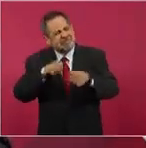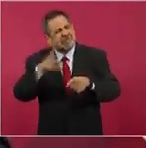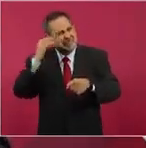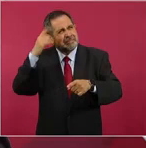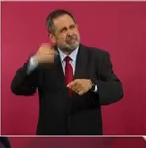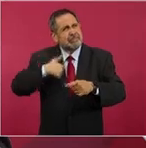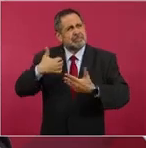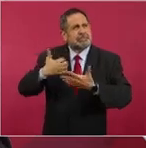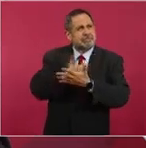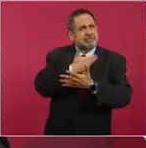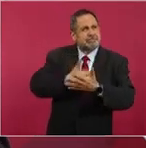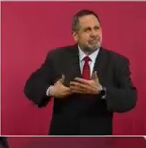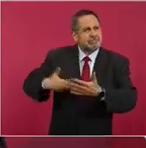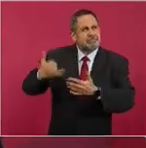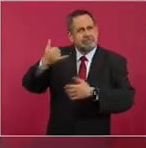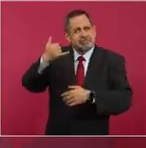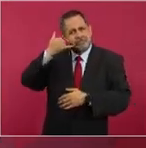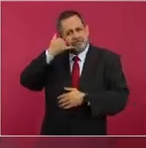y